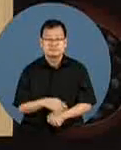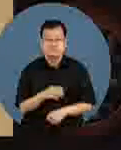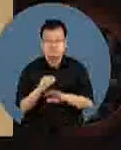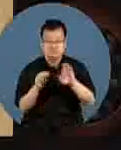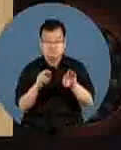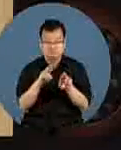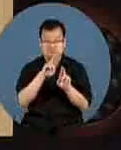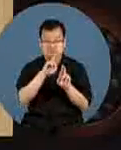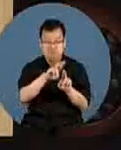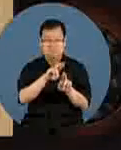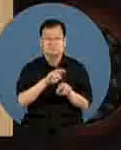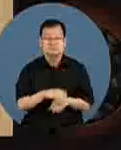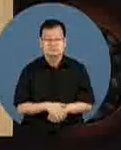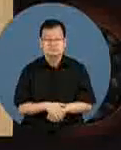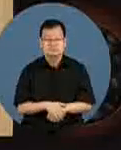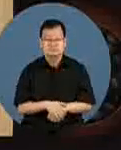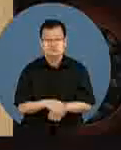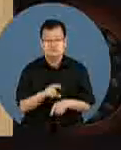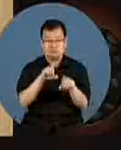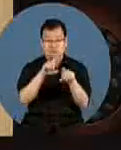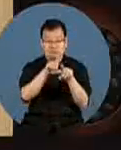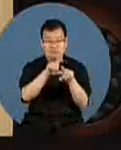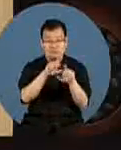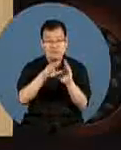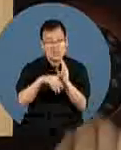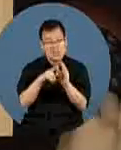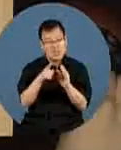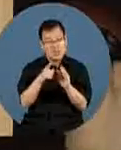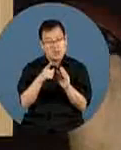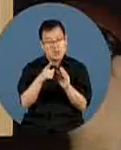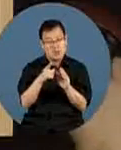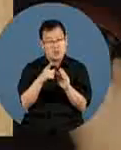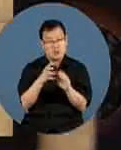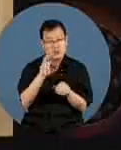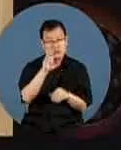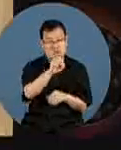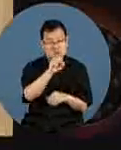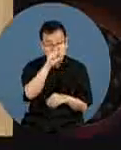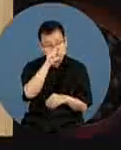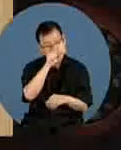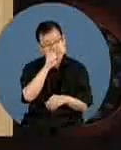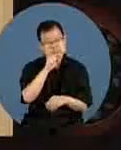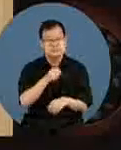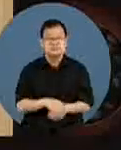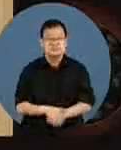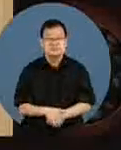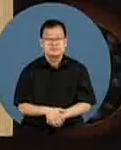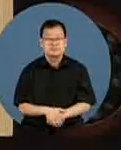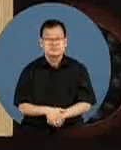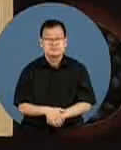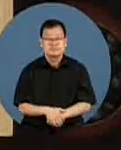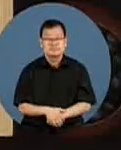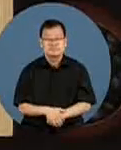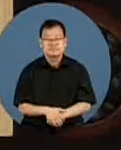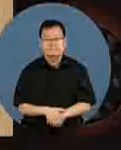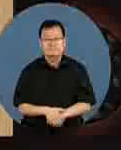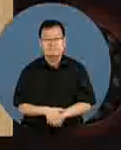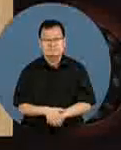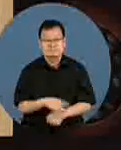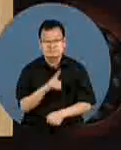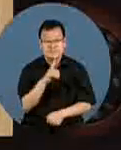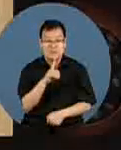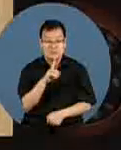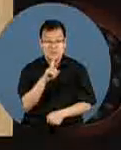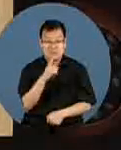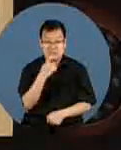껴붙였어요. 그때 받아줬어야 되는 거 아닌가 그런 얘기가 있었는데요. 다시 이렇게 막게 되니까